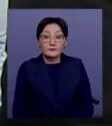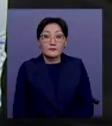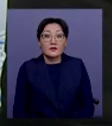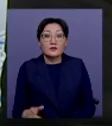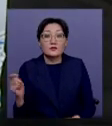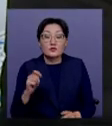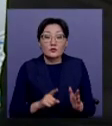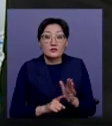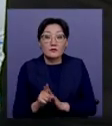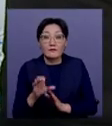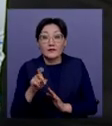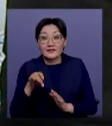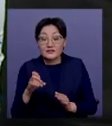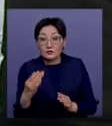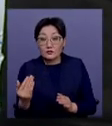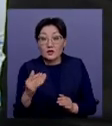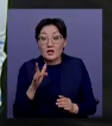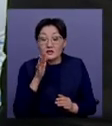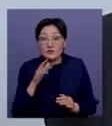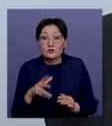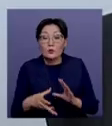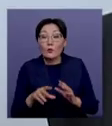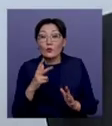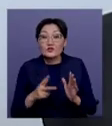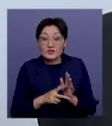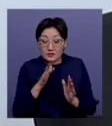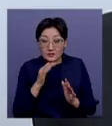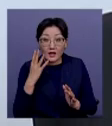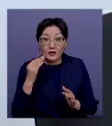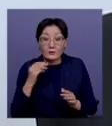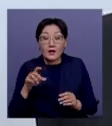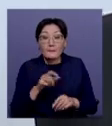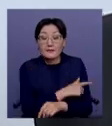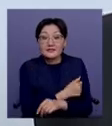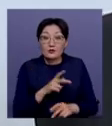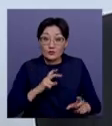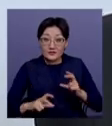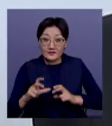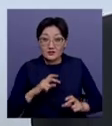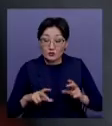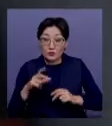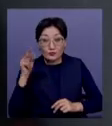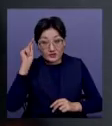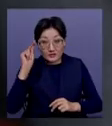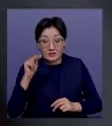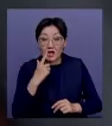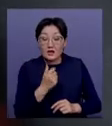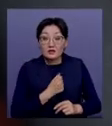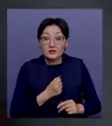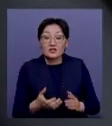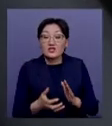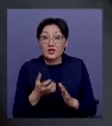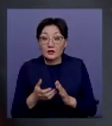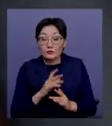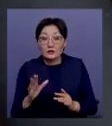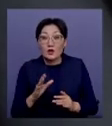Соғыс басталғанда Валентина Смирнова жасы небәрі 18-де Алматы медициналық университетінің студенті еді. Әскер қатарына шақырылмаса